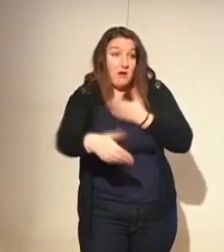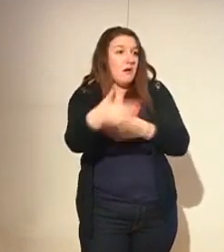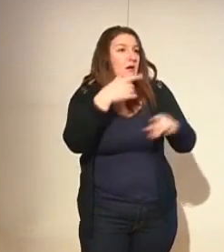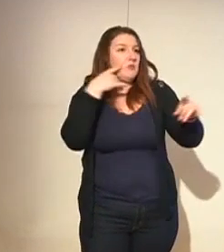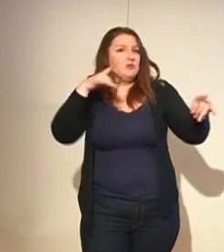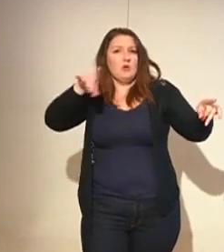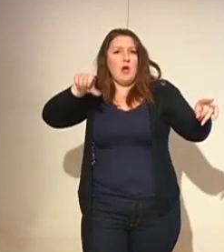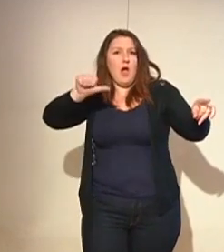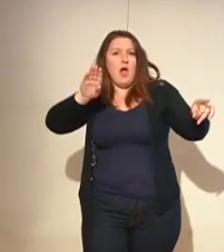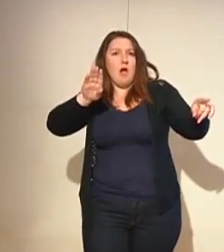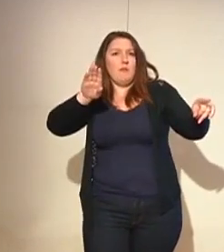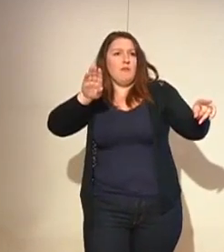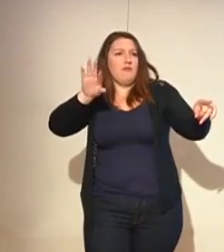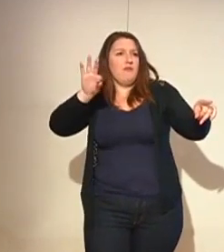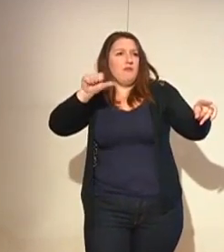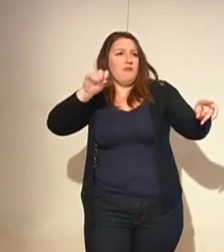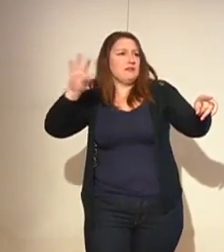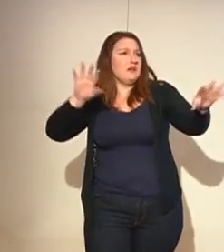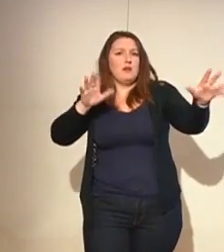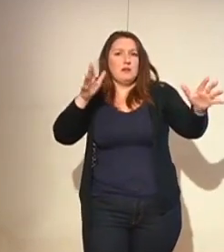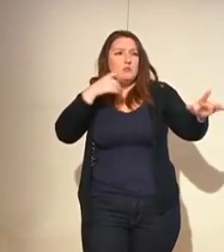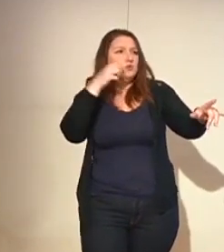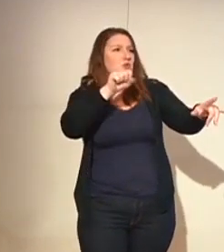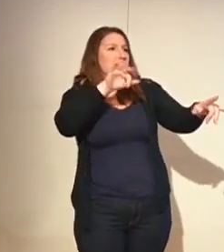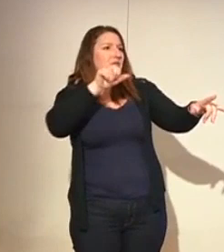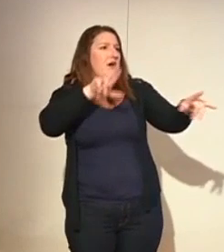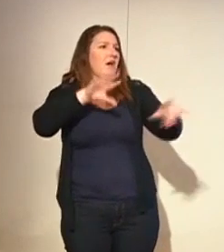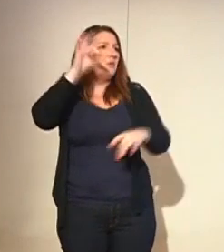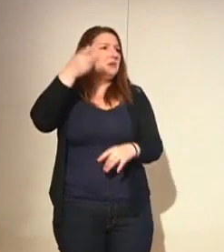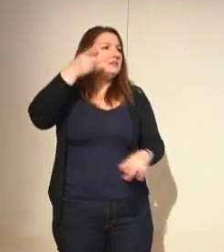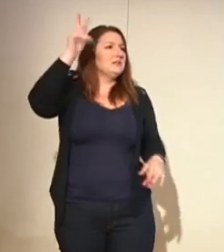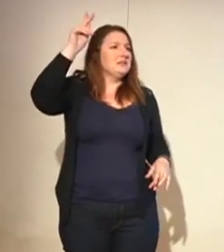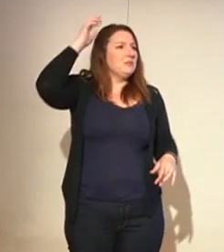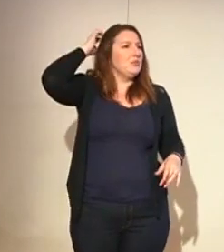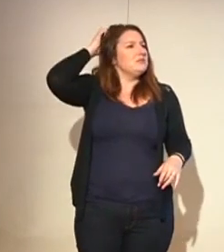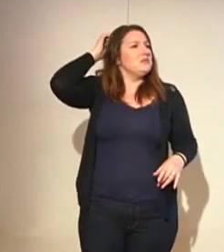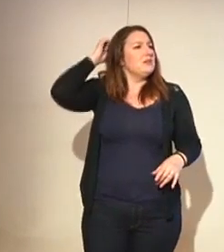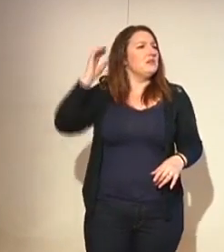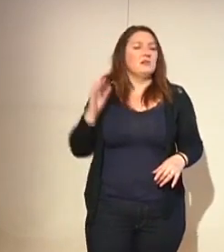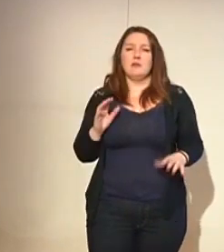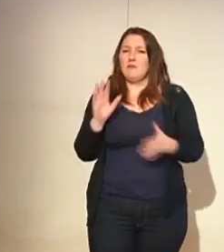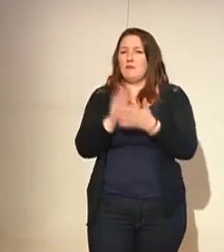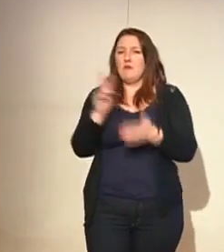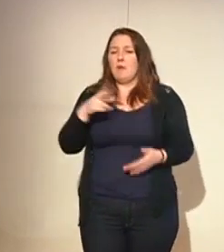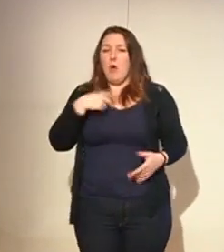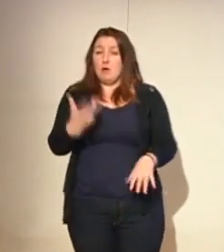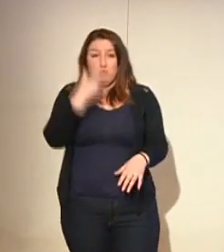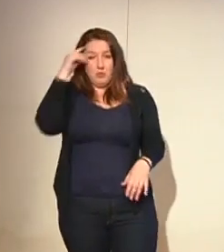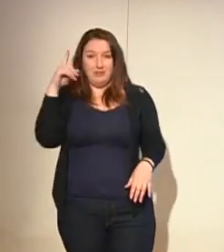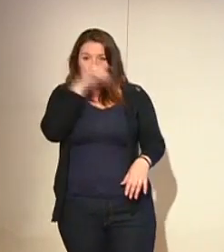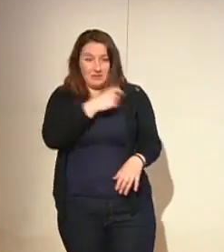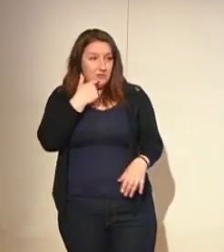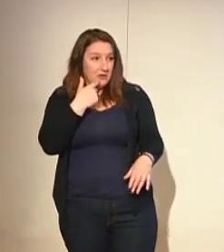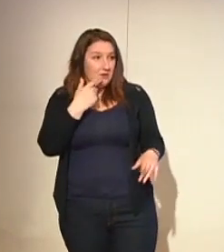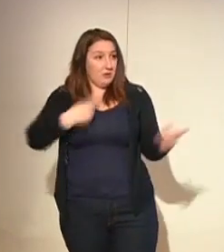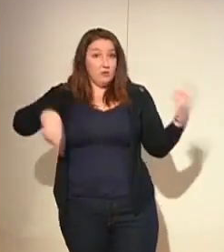parole à Monsieur Safar oui monsieur le Maire juste un point de de procédure parce que là j'ai j'ai du mal à comprendre potentiellement nous pouvons